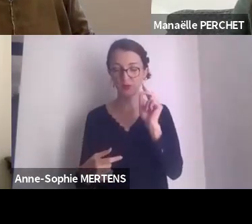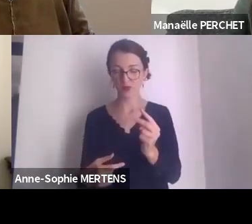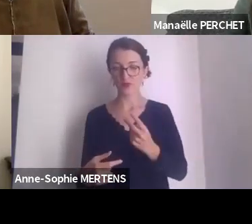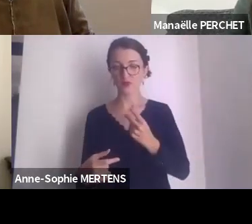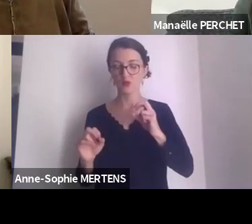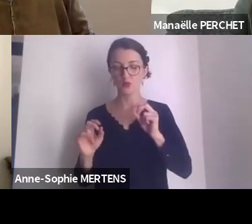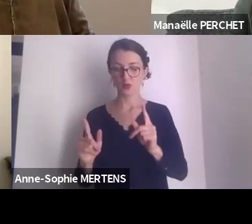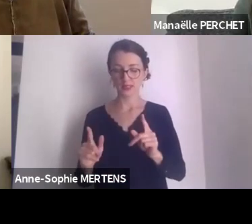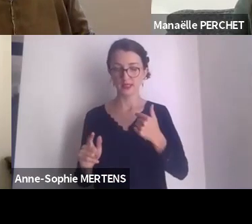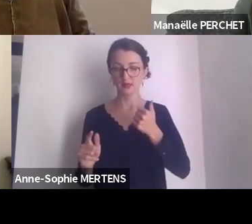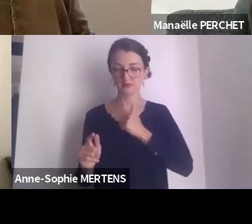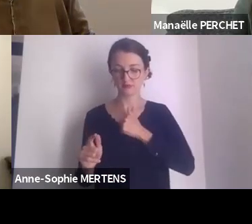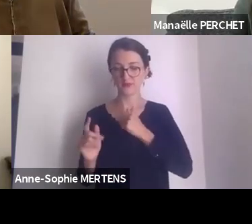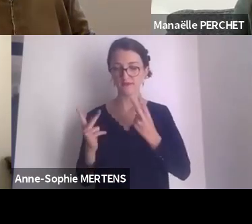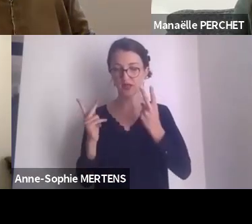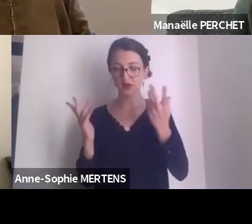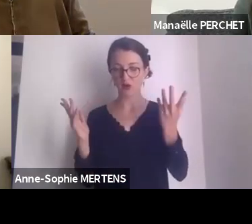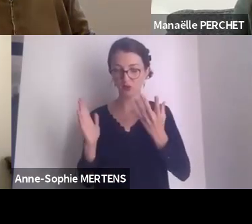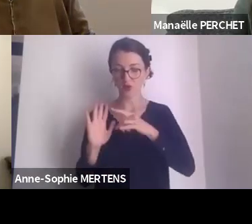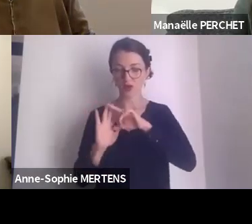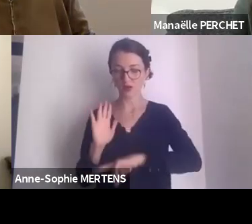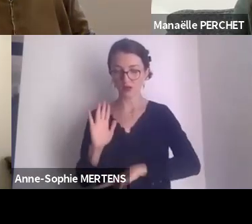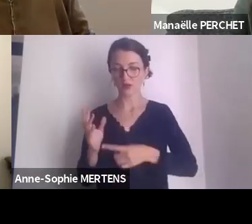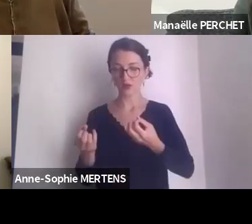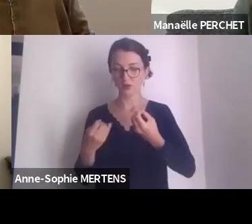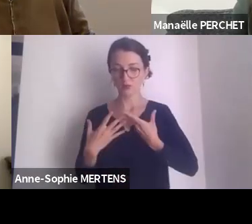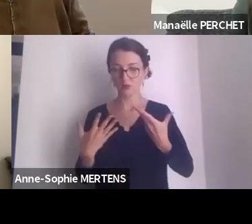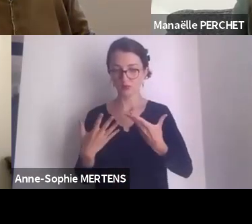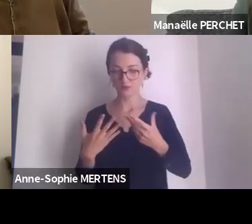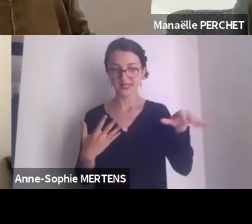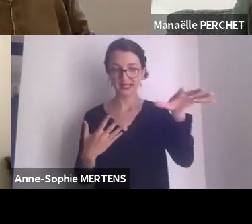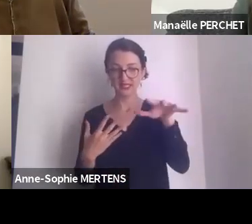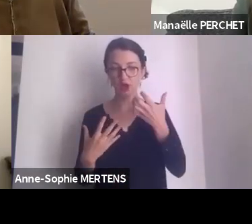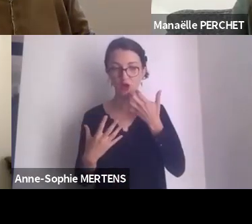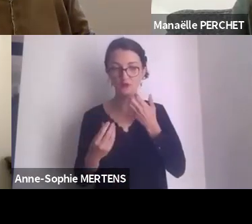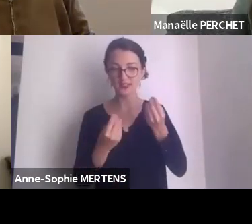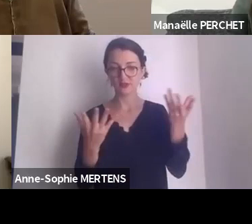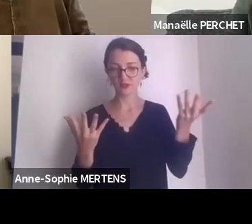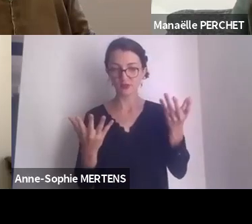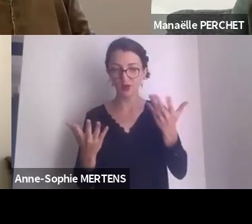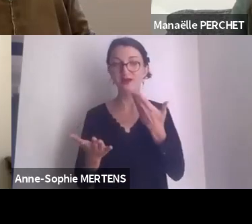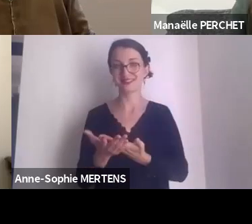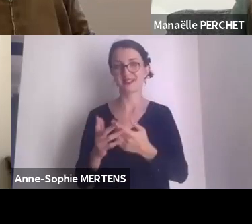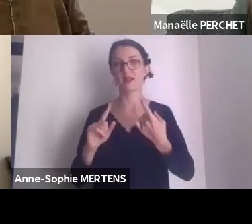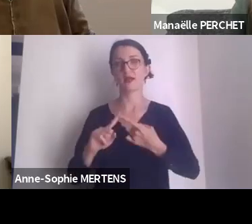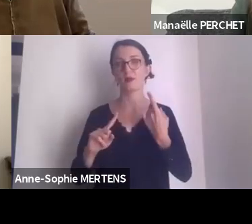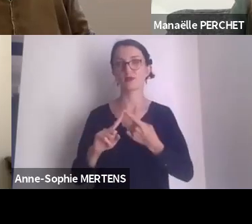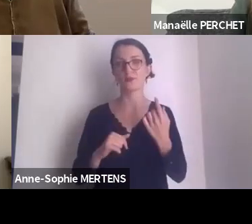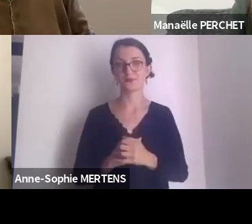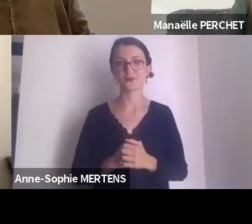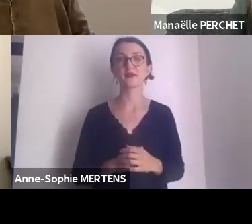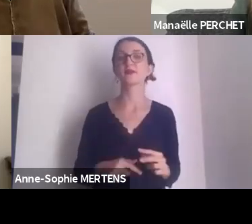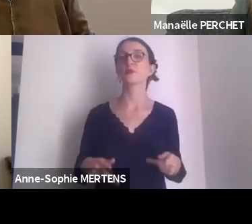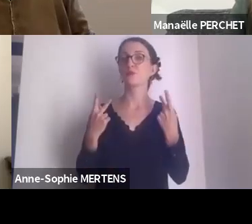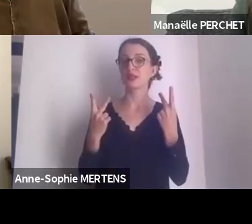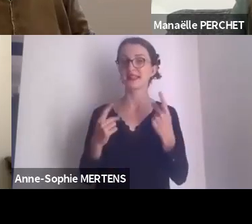clients. Voilà, c'est le message que j'avais envie de faire passer. Merci beaucoup, merci. Pascal. C'est hyper intéressant ce que vous amenez parce